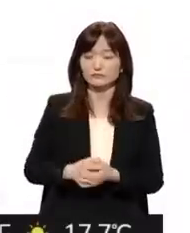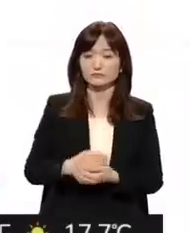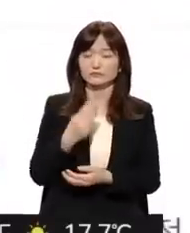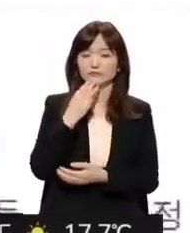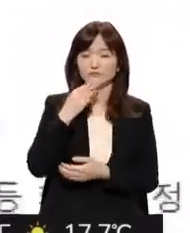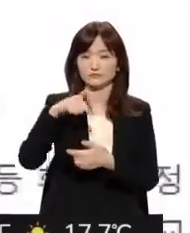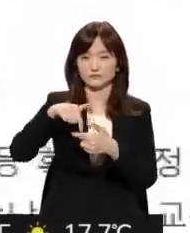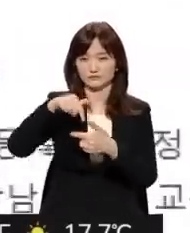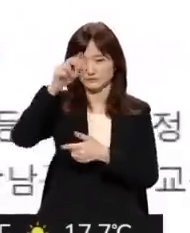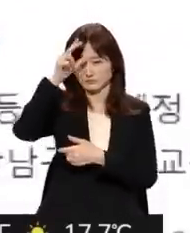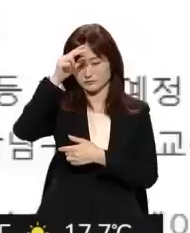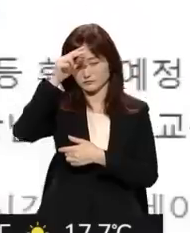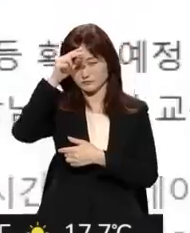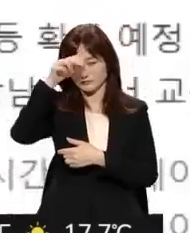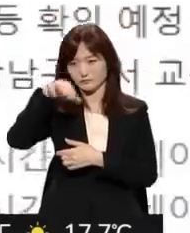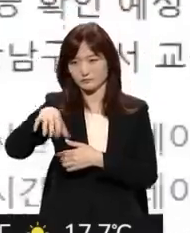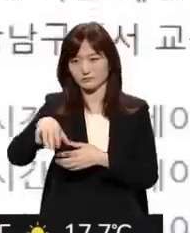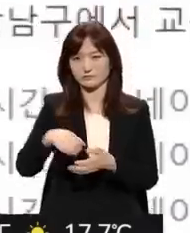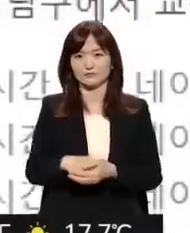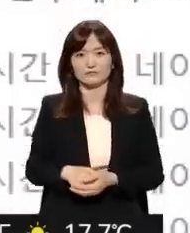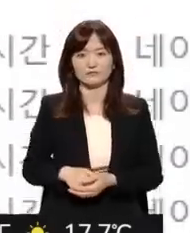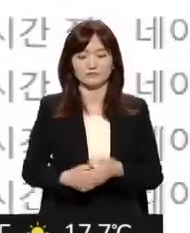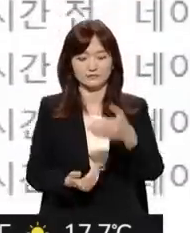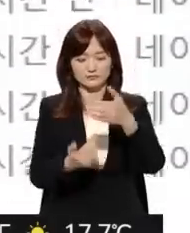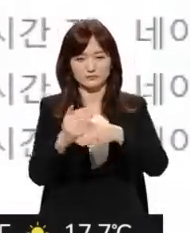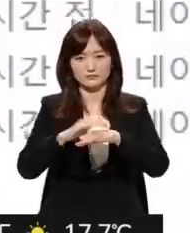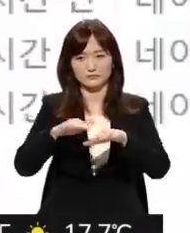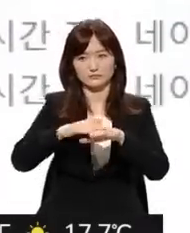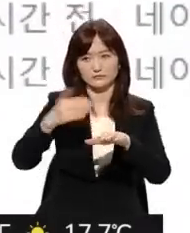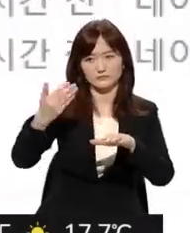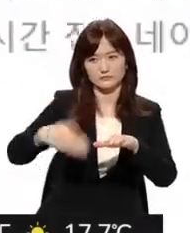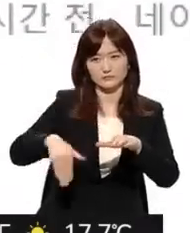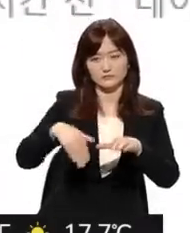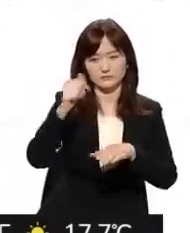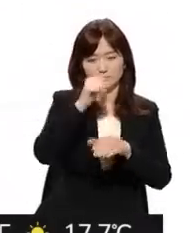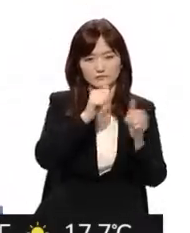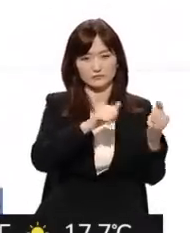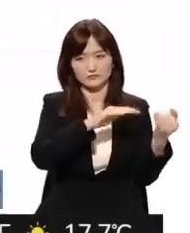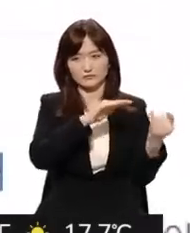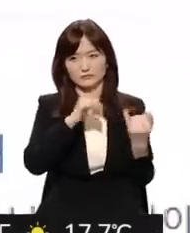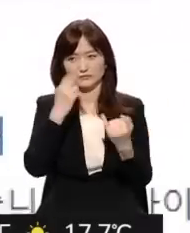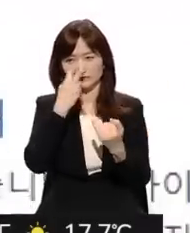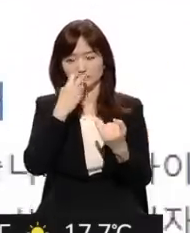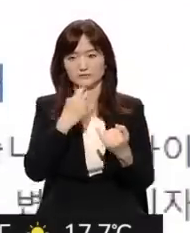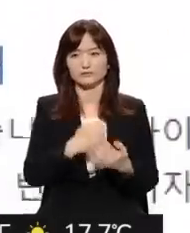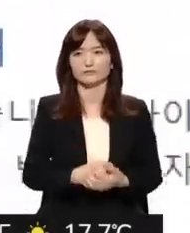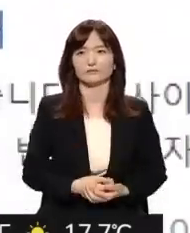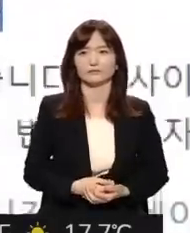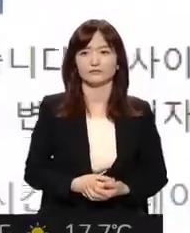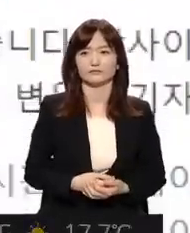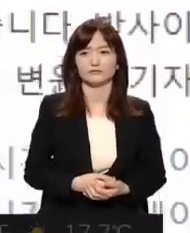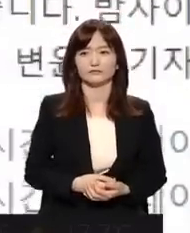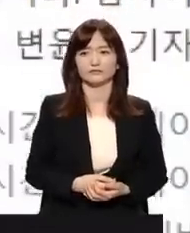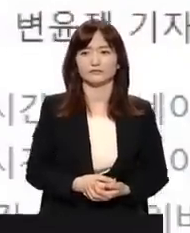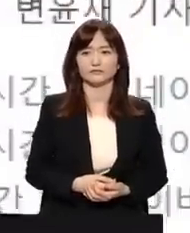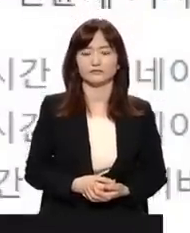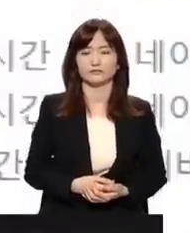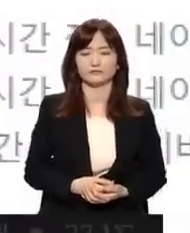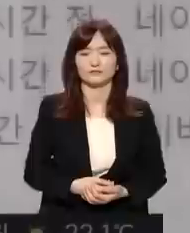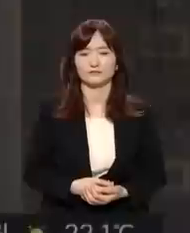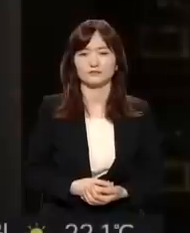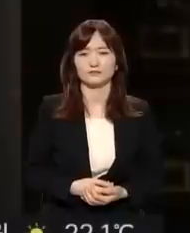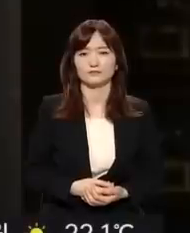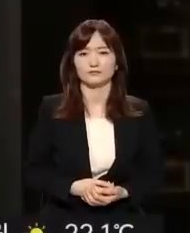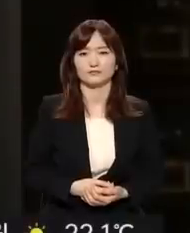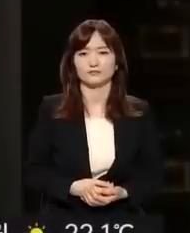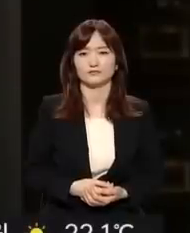강남경찰서가 이런 사고 후 미조치 혐의로 해당 변호사를 입건해서 조사하고 있습니다. 자, 뭐 일단 영상 앞서 인트로 나갈 때